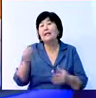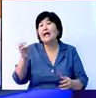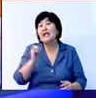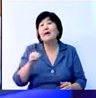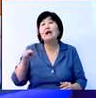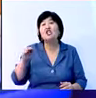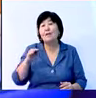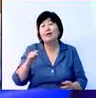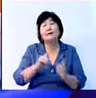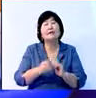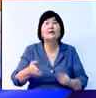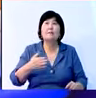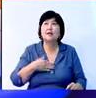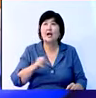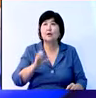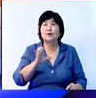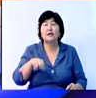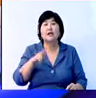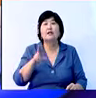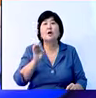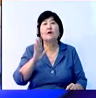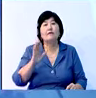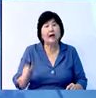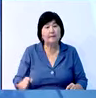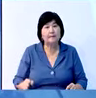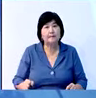Еламан Жаматов, суырда аудармада Айткүл Садықова.